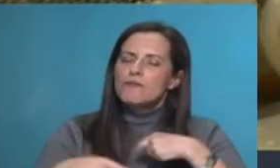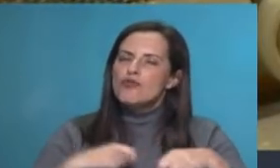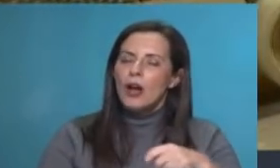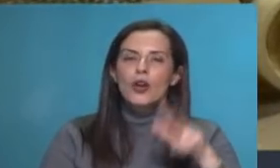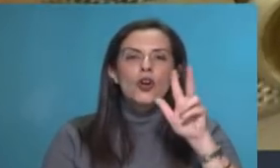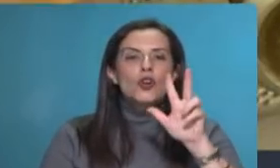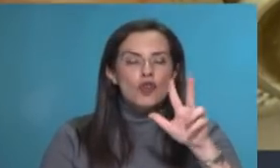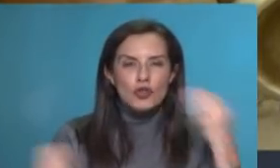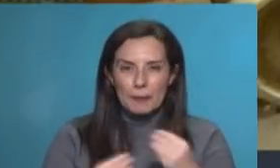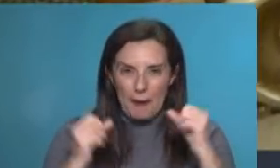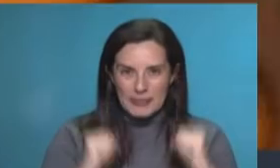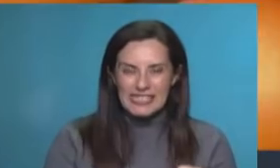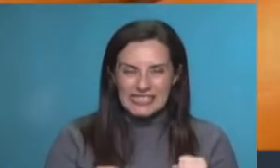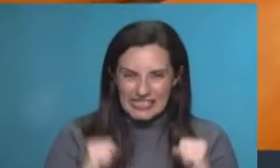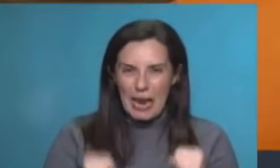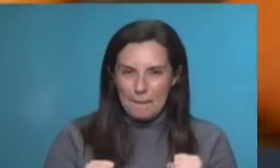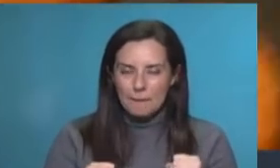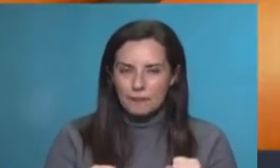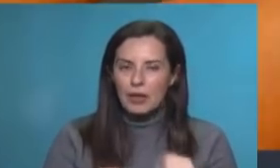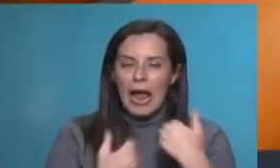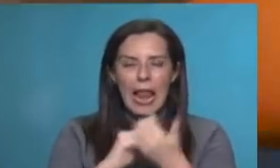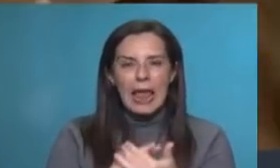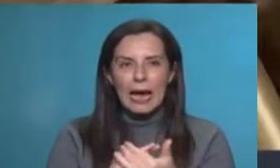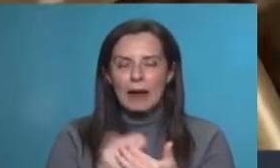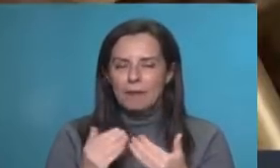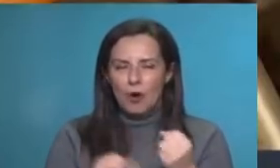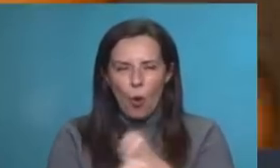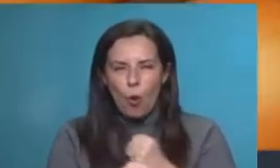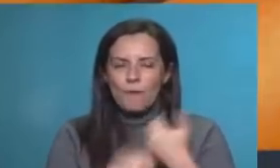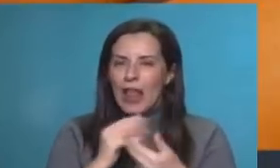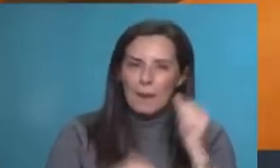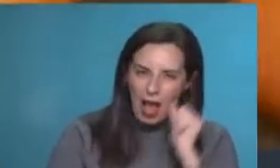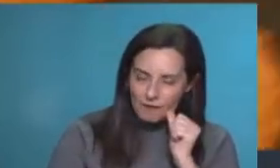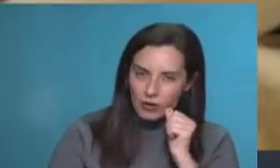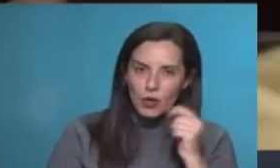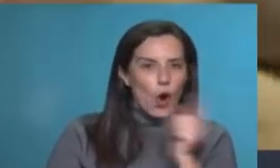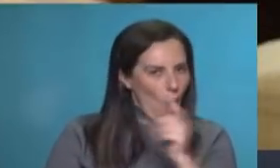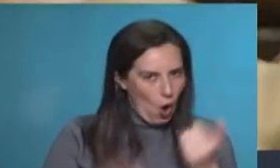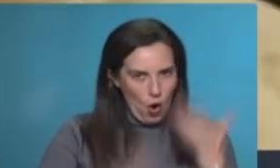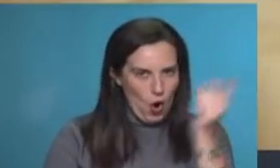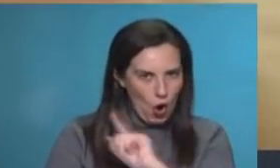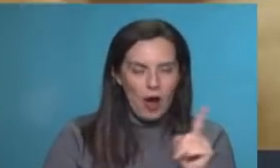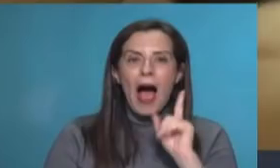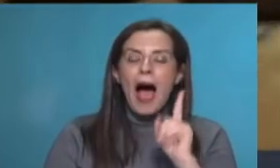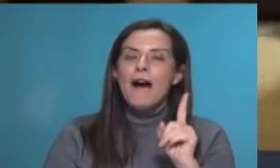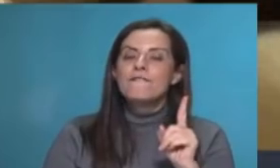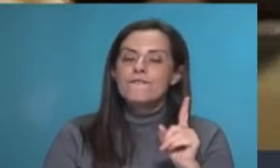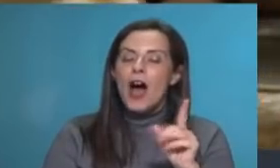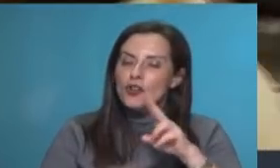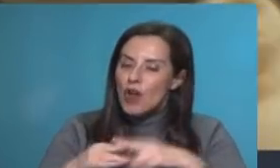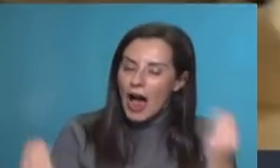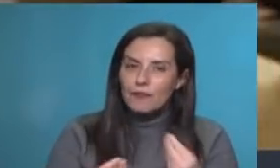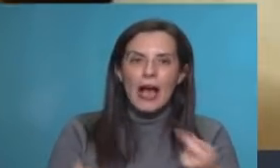המוצרים הבסיסיים ביותר, בהם לחם אחיד כהה ולחם לבן, אמנם לא התייקרו, אבל בתמורה שאר המוצרים כמו